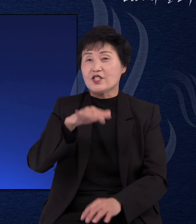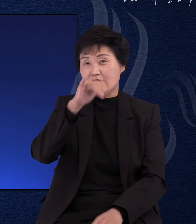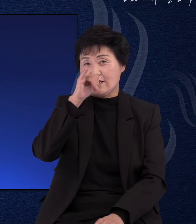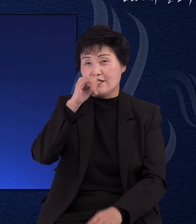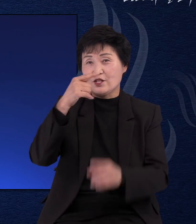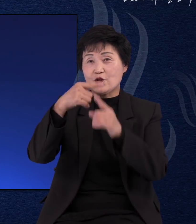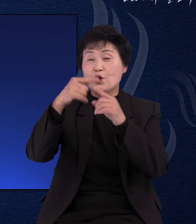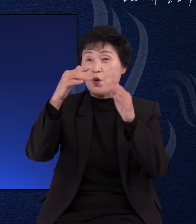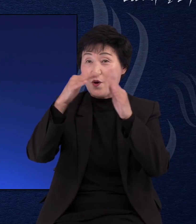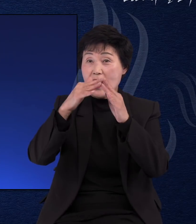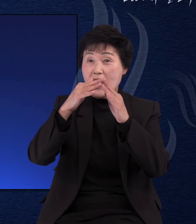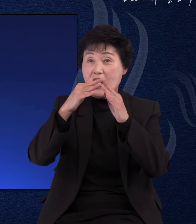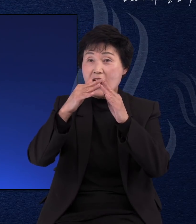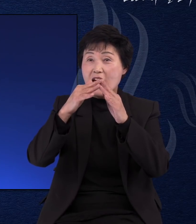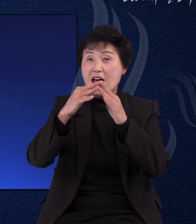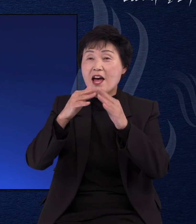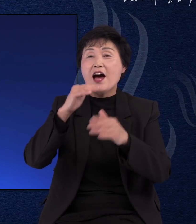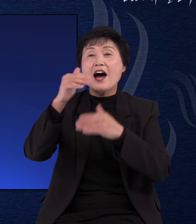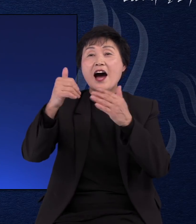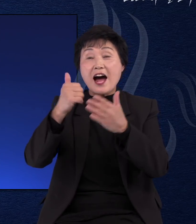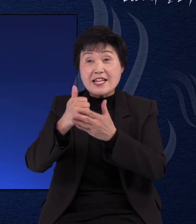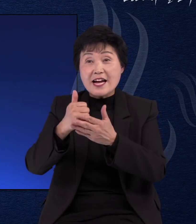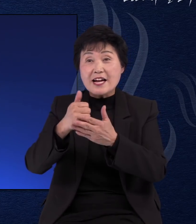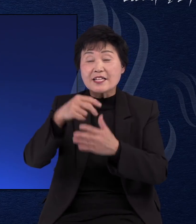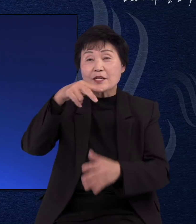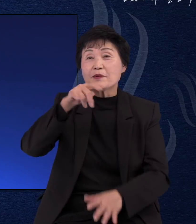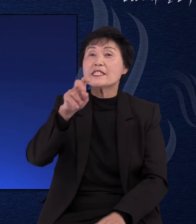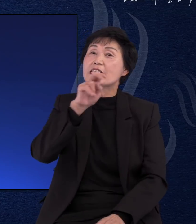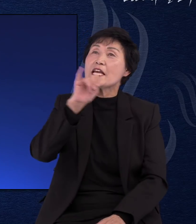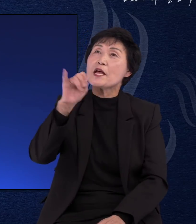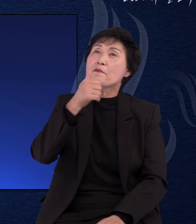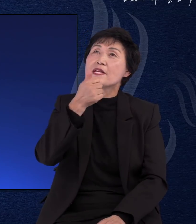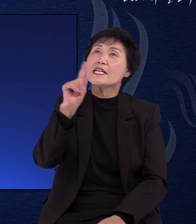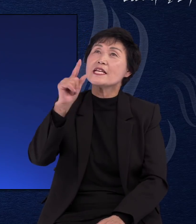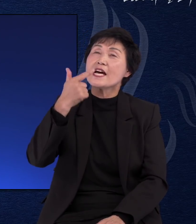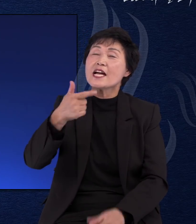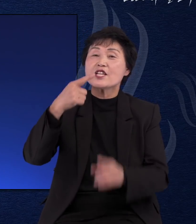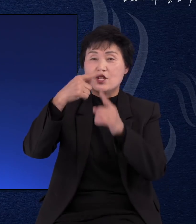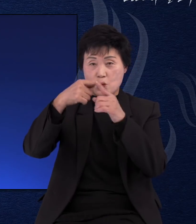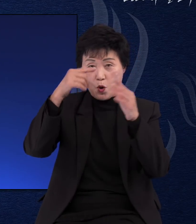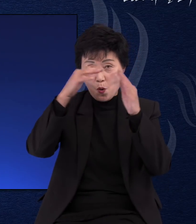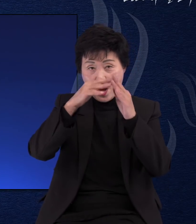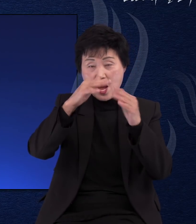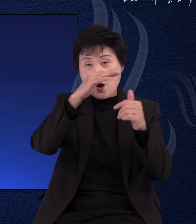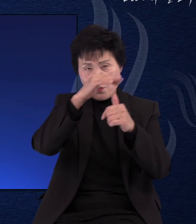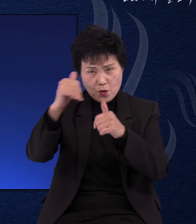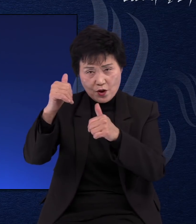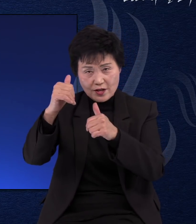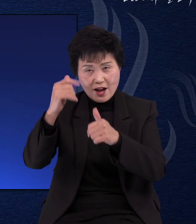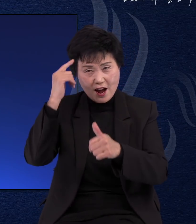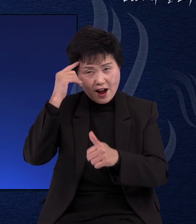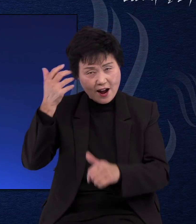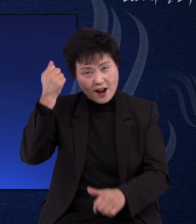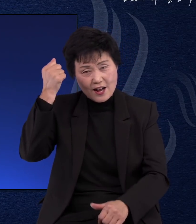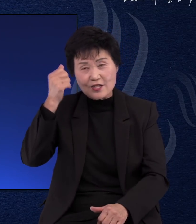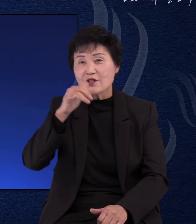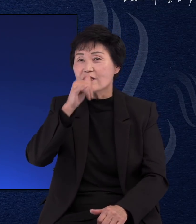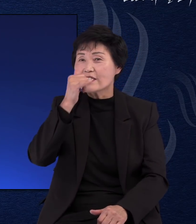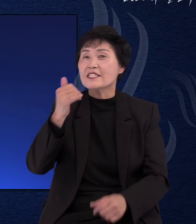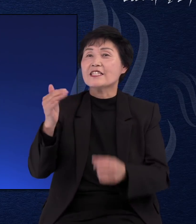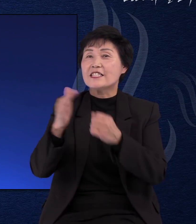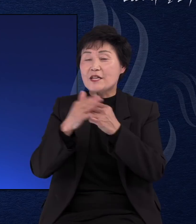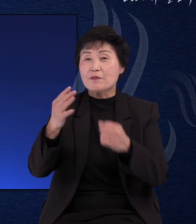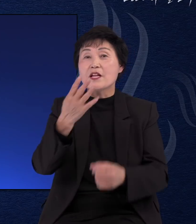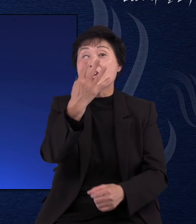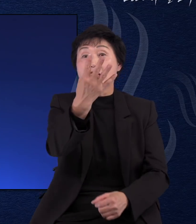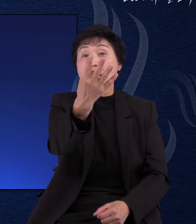들어오지 않았던 것은 하나님이 세미한교회로 부르신 이 사역이 정점에 서 있었기 때문에, 오신 분들에게 너털 웃음을 웃으면서 우리 교회 한번